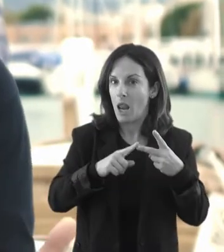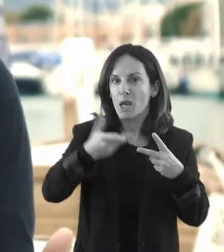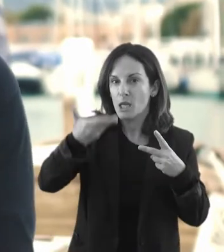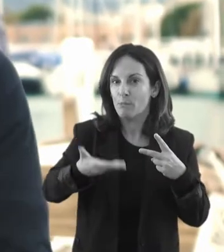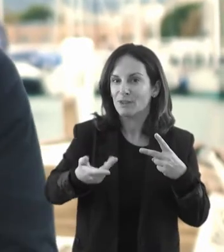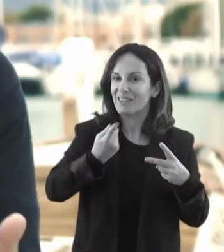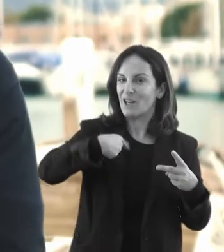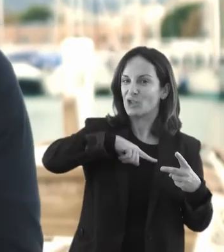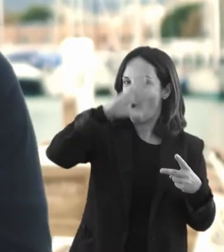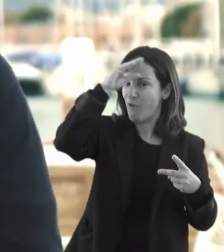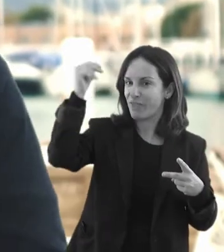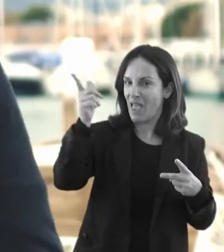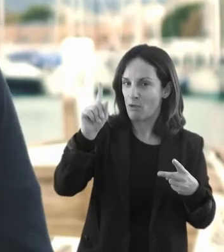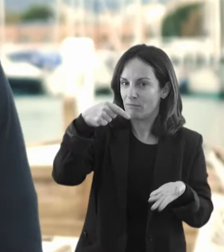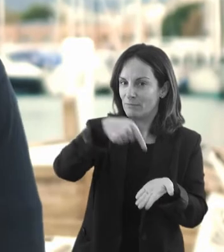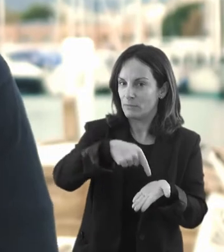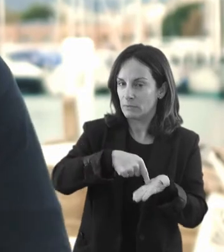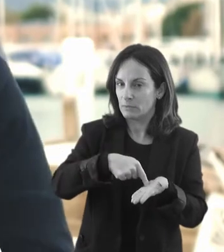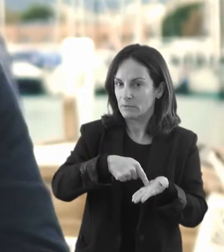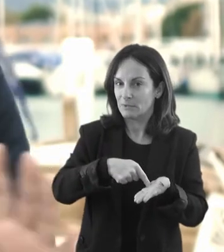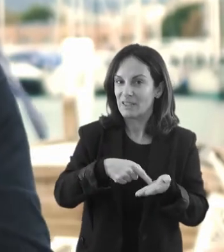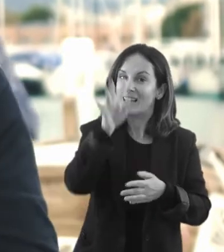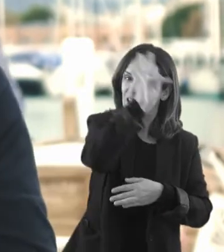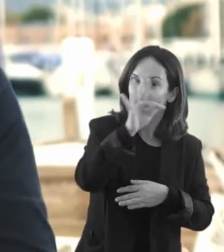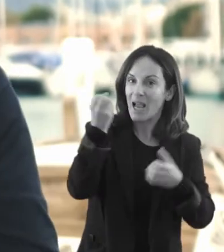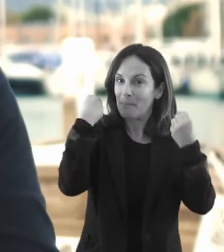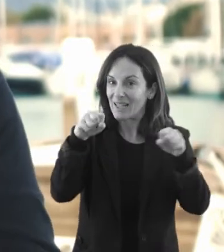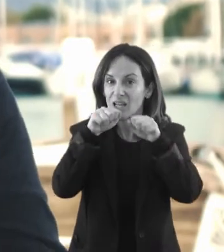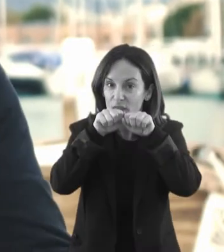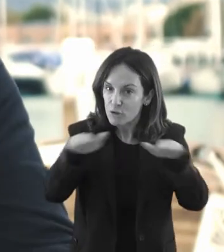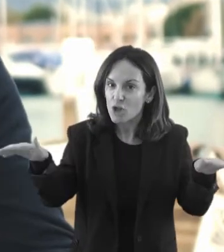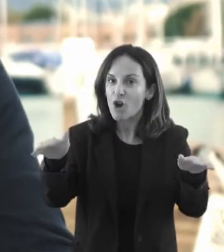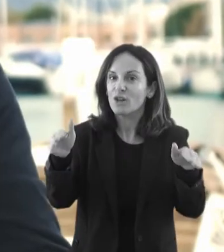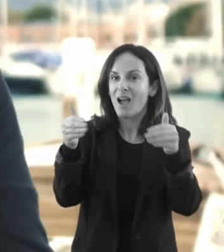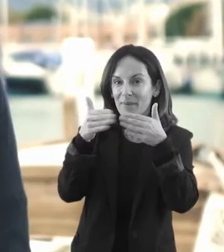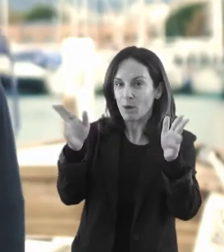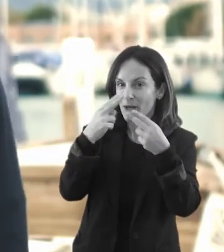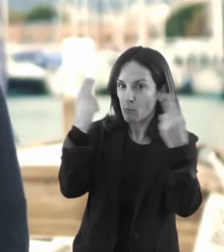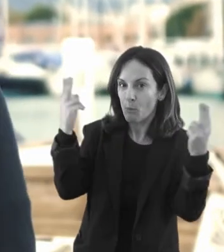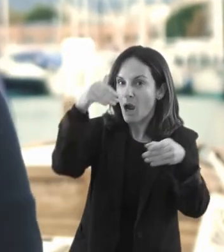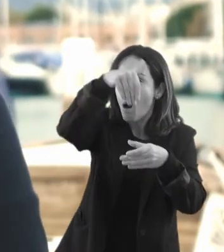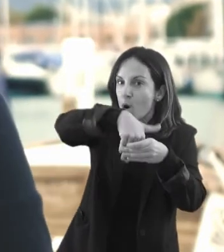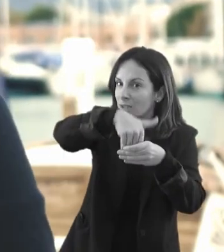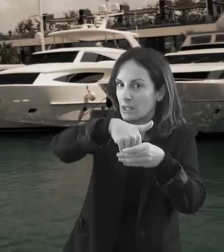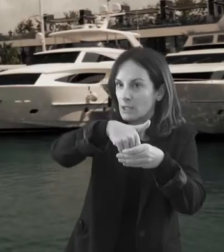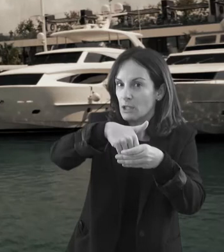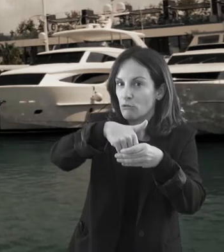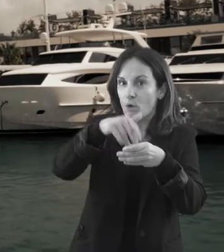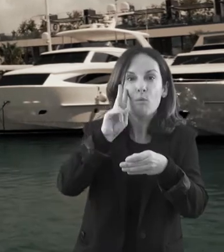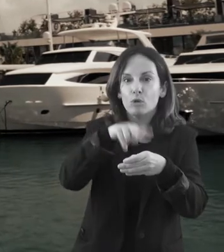part teòrica amb la part més pràctica de difusió i d'obertura per mostrar els continguts que té el museu.